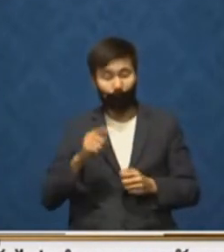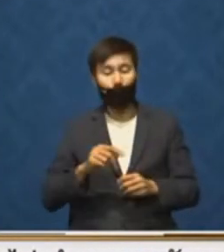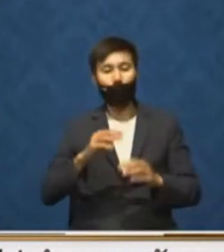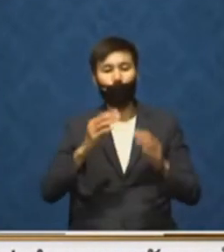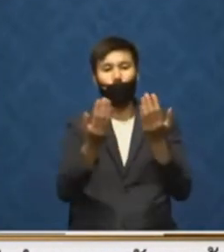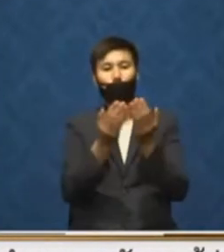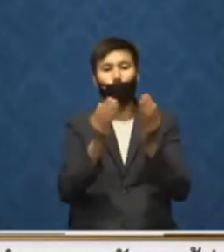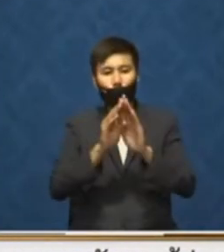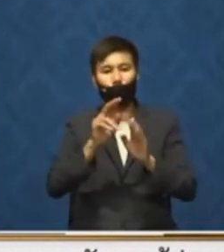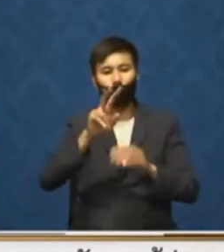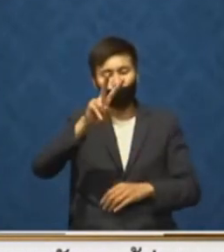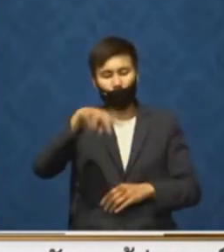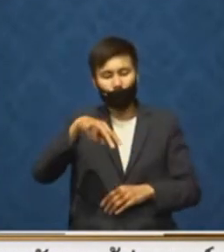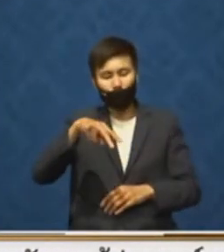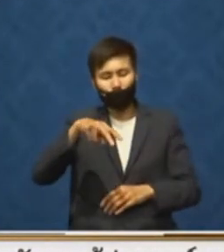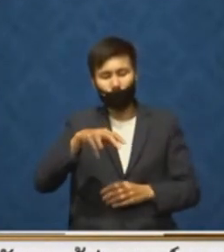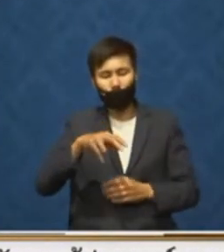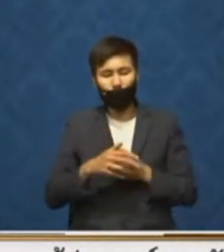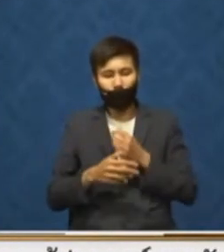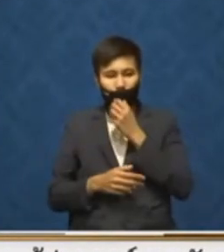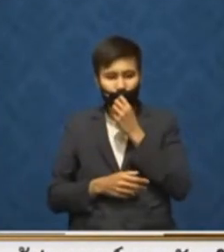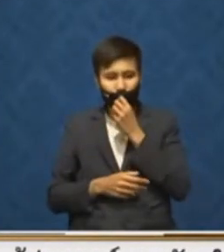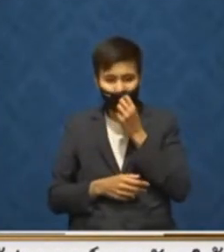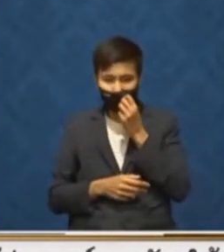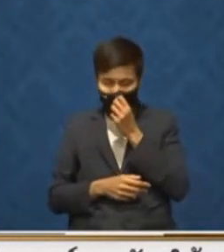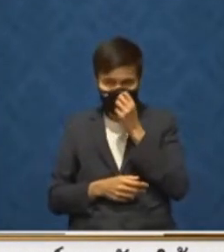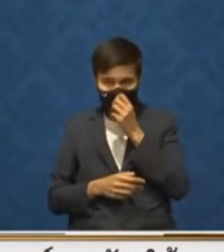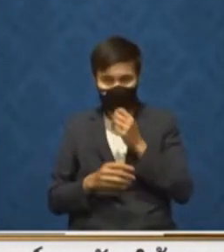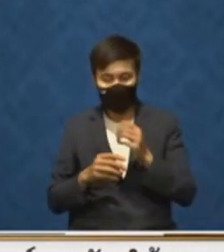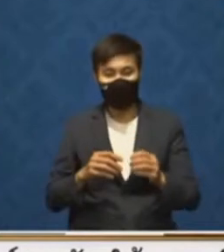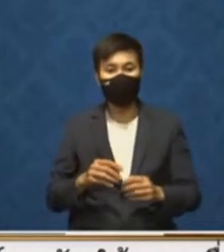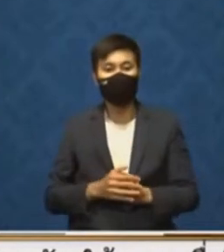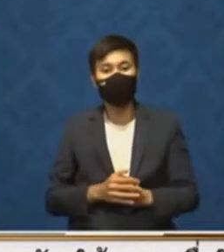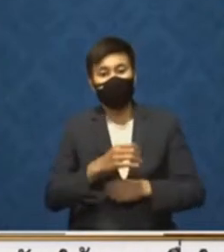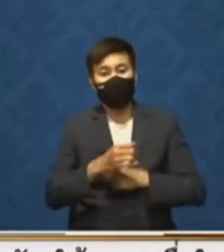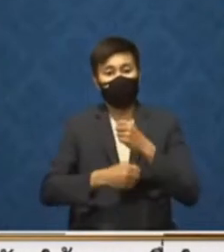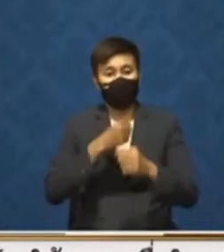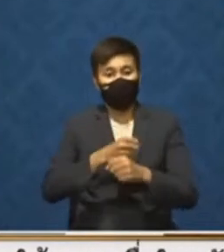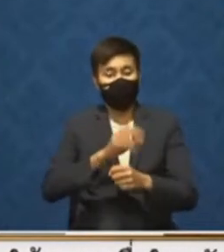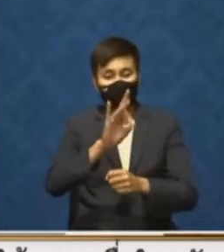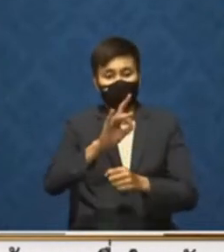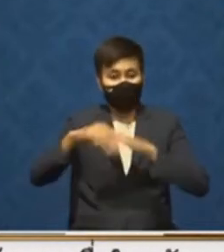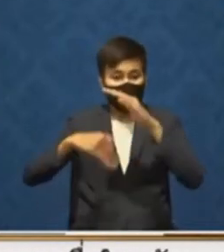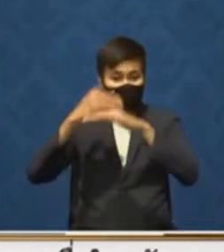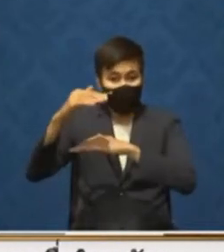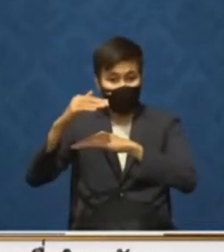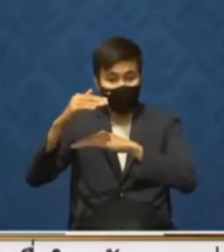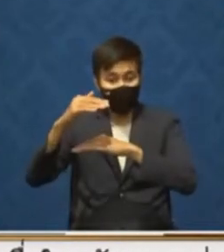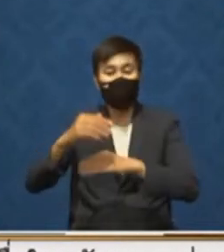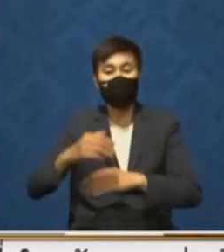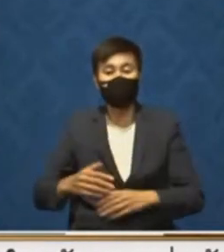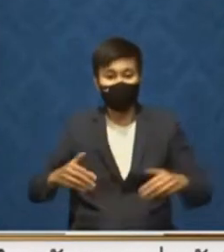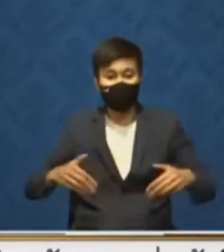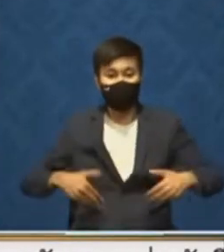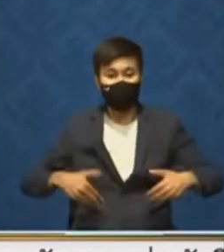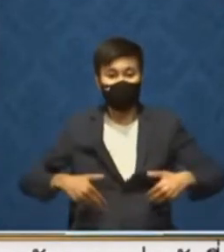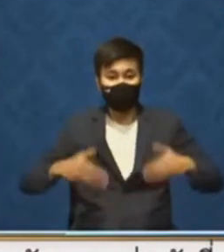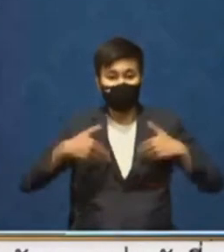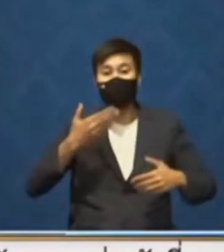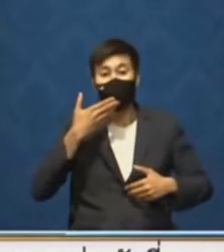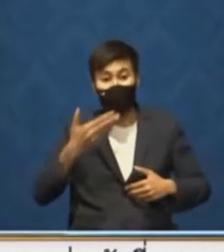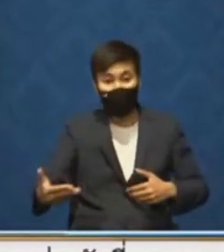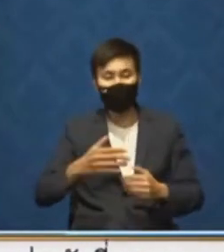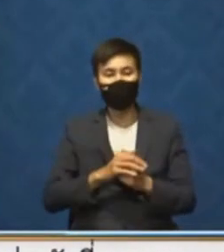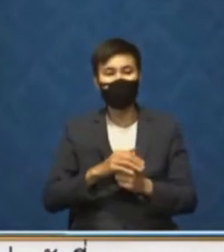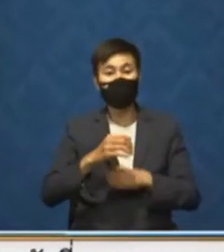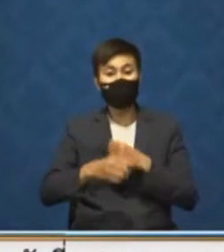นะครับต่อไป 8ปีในการพัฒนาถูกความยั่งยืนหลายสิบปีมาแล้ว